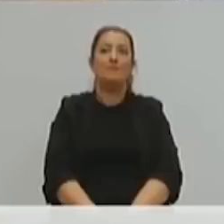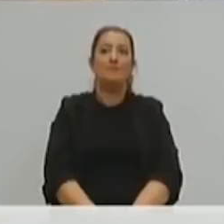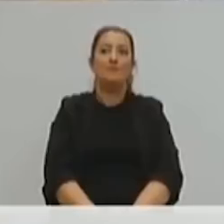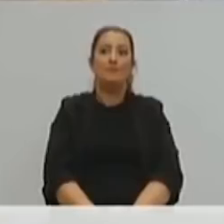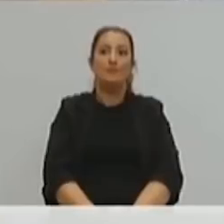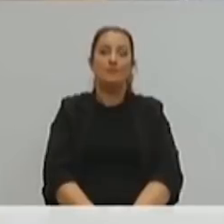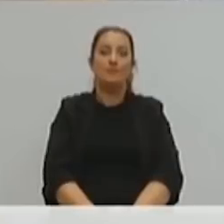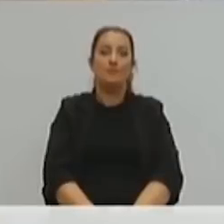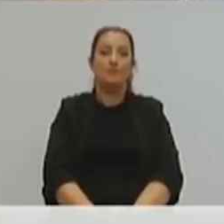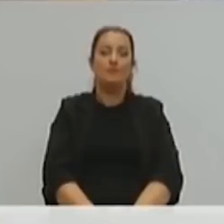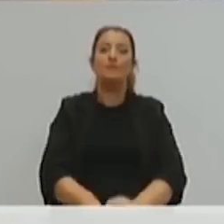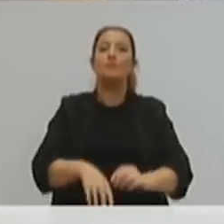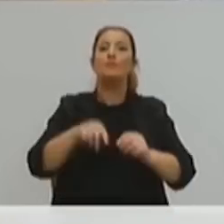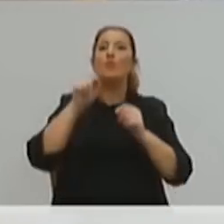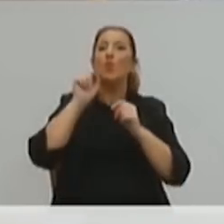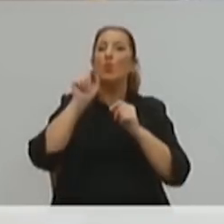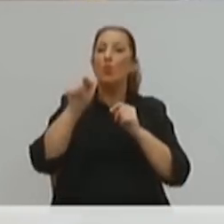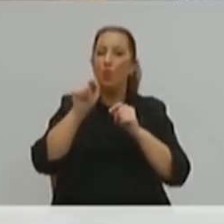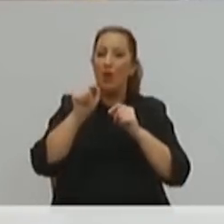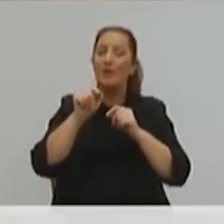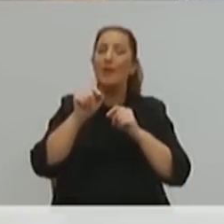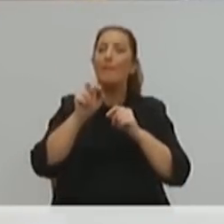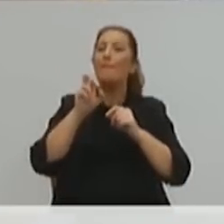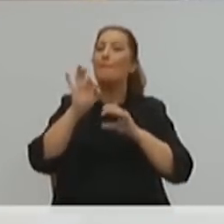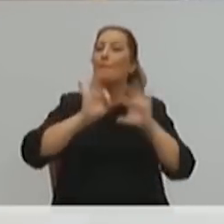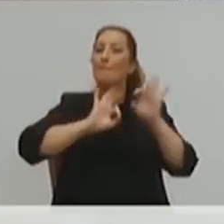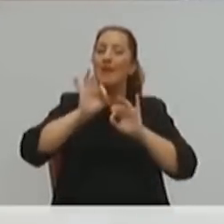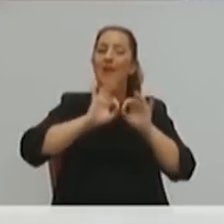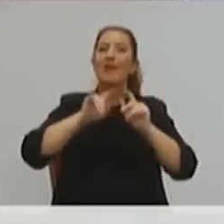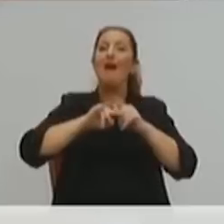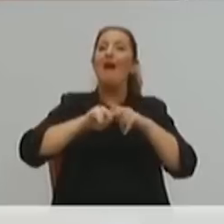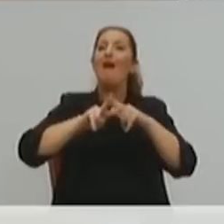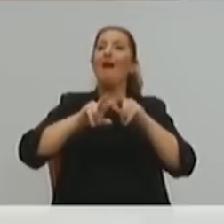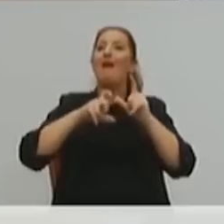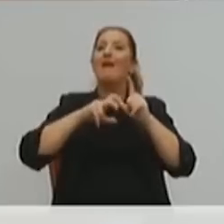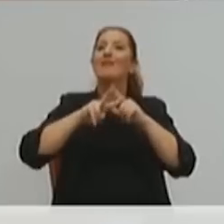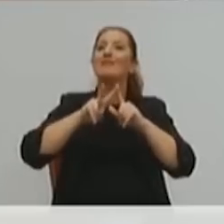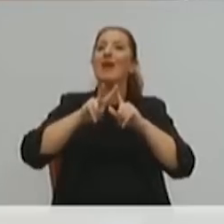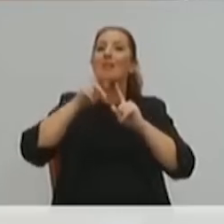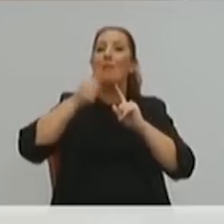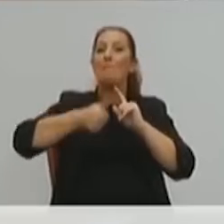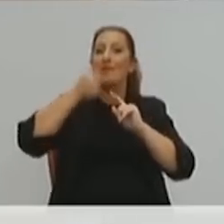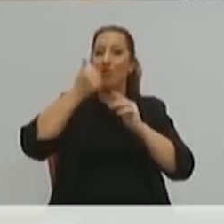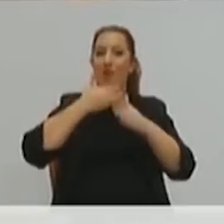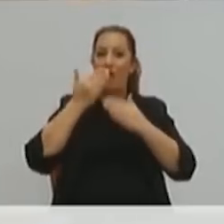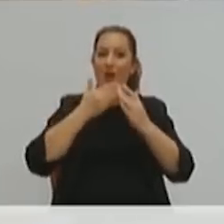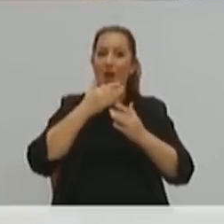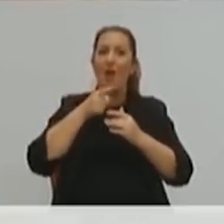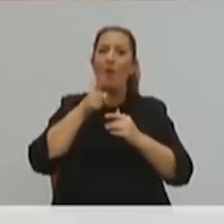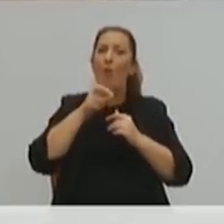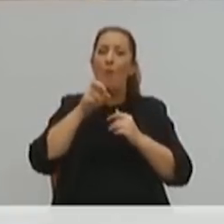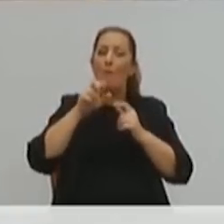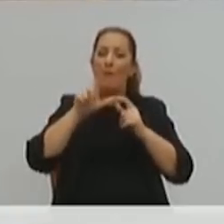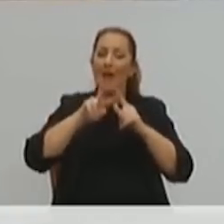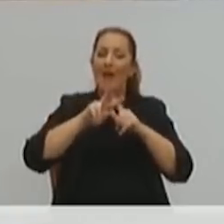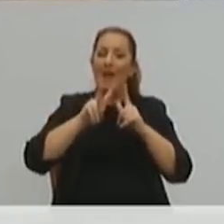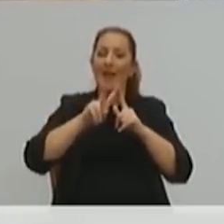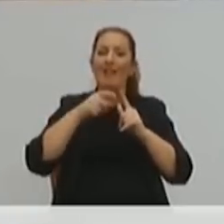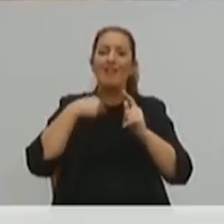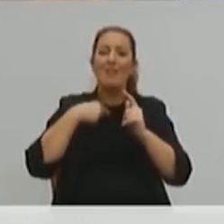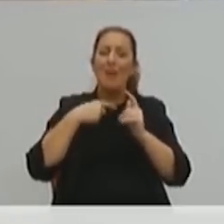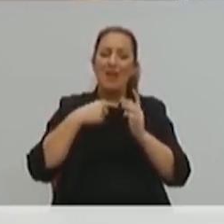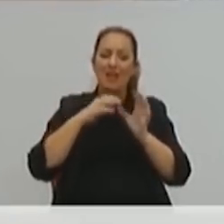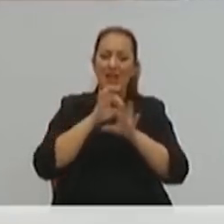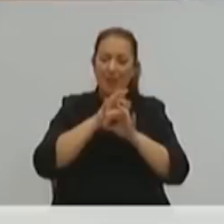Şimdi buranın planıyla ilgili Hasan Başkan bahsediyor. Burada önümde planlar var. Ben bunlardan emin olmadığım için